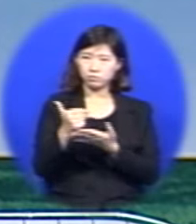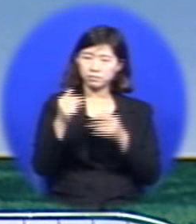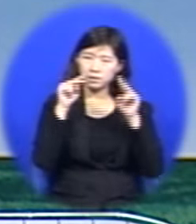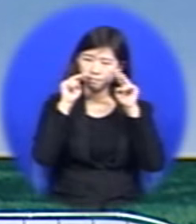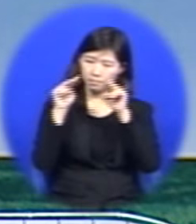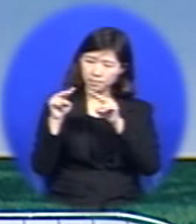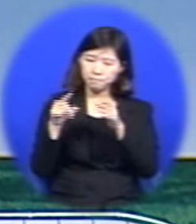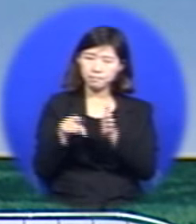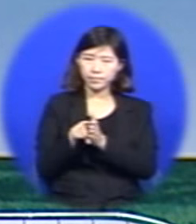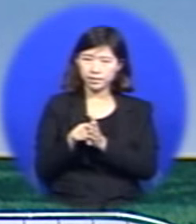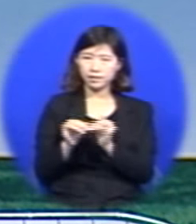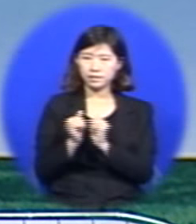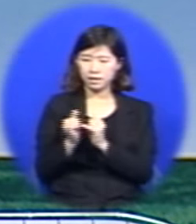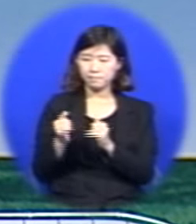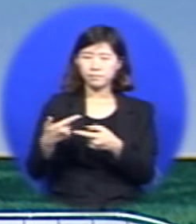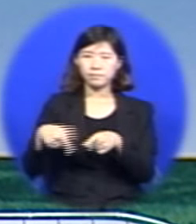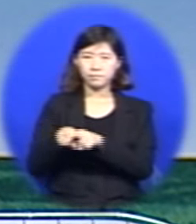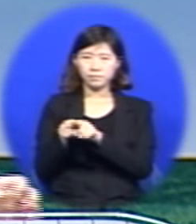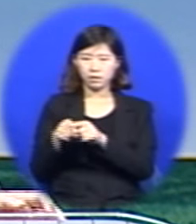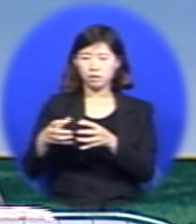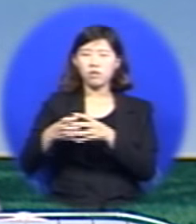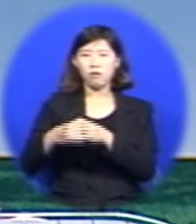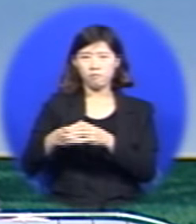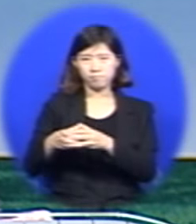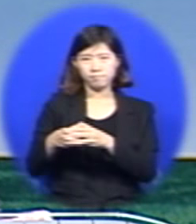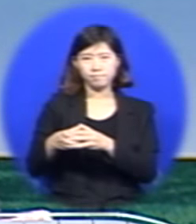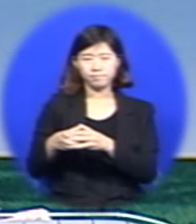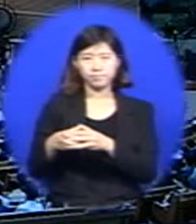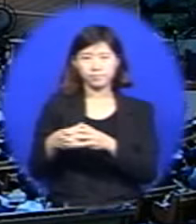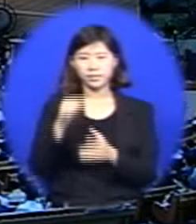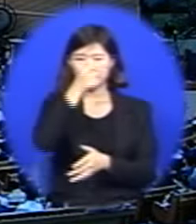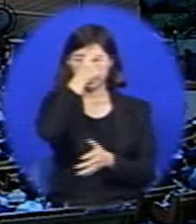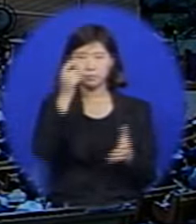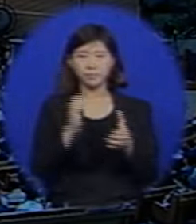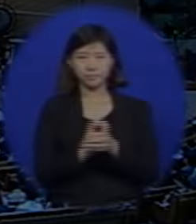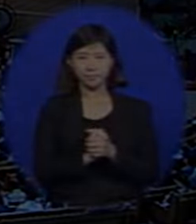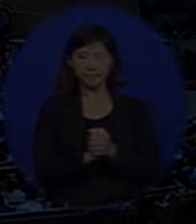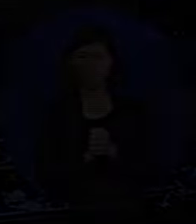성도들끼리 서로 연합하겠습니다. 통성으로 기도하겠습니다. 은혜와 사랑이 충만하신 하나님.